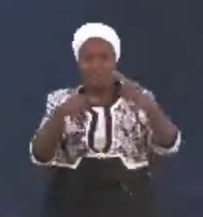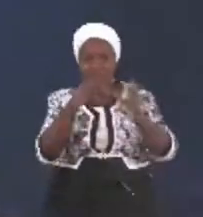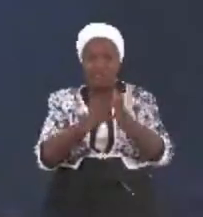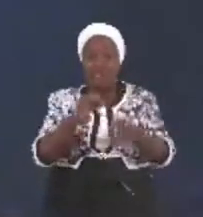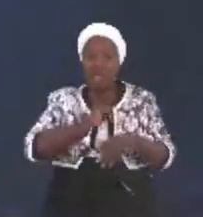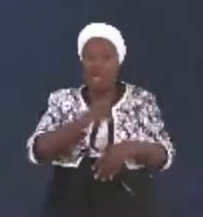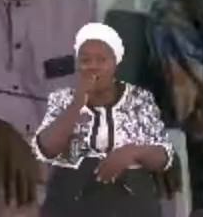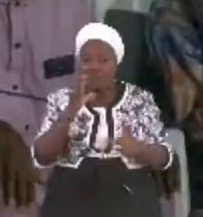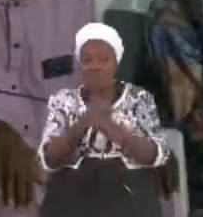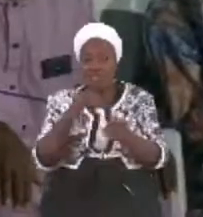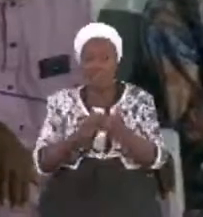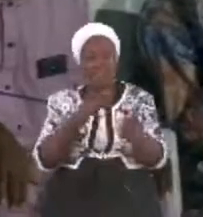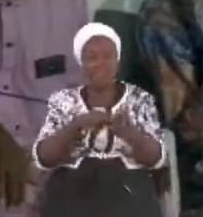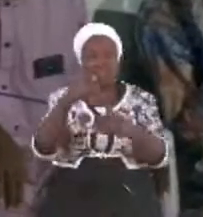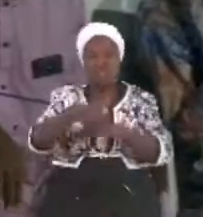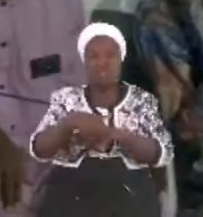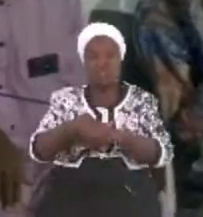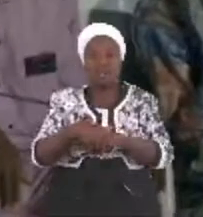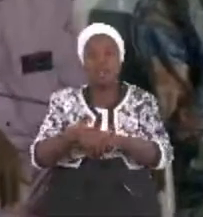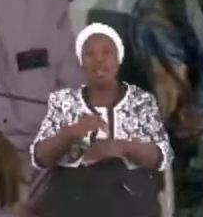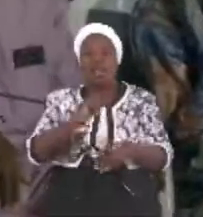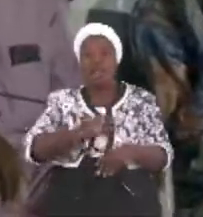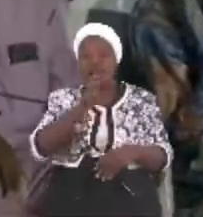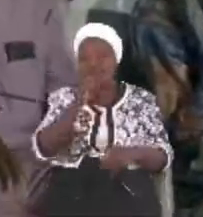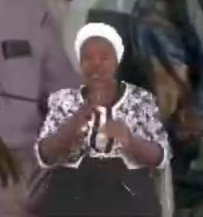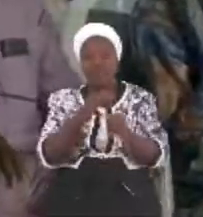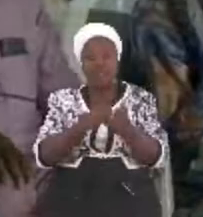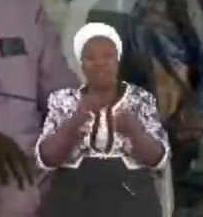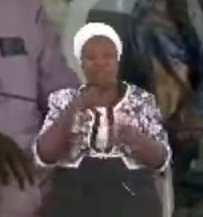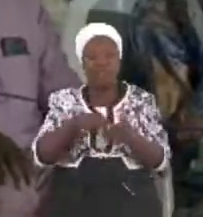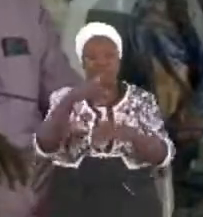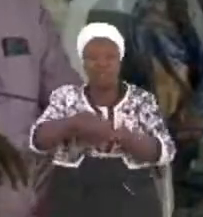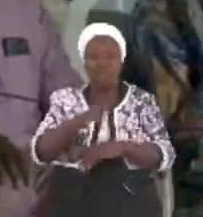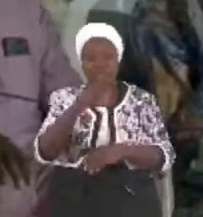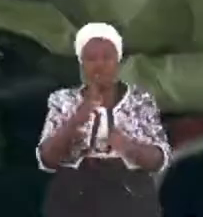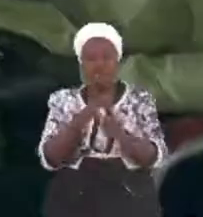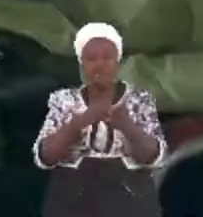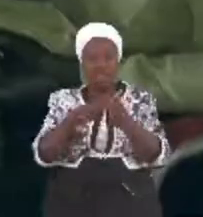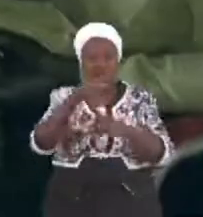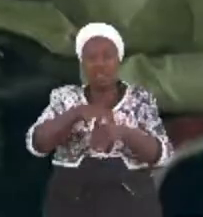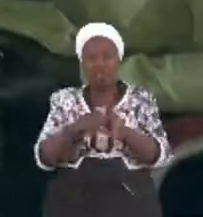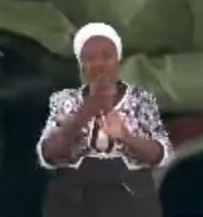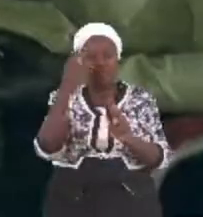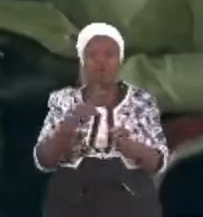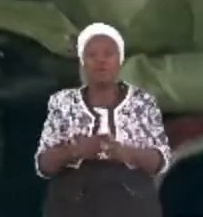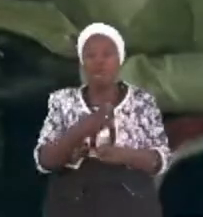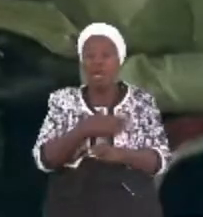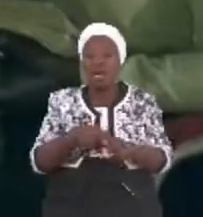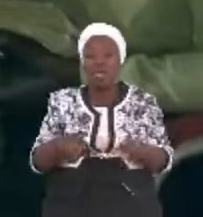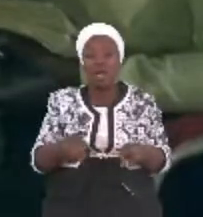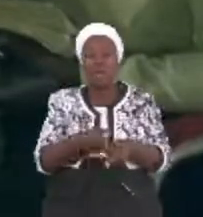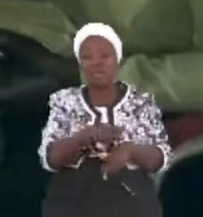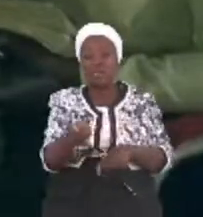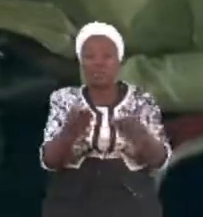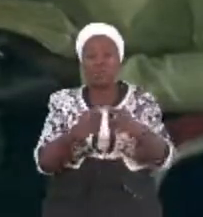ça ce soir. J'ai dit, est-ce que toi tu es là? Tu le recevras ce soir au nom de Jésus. Et il voulait